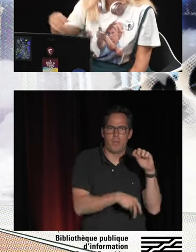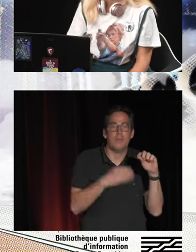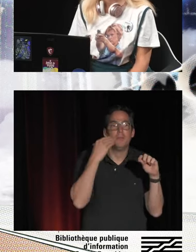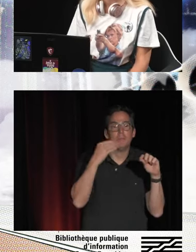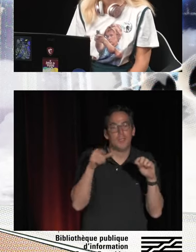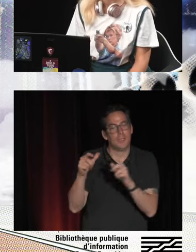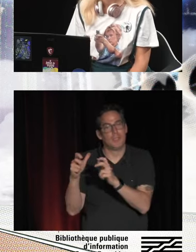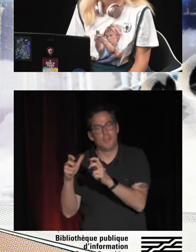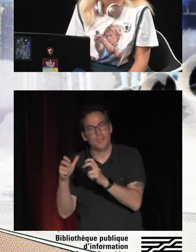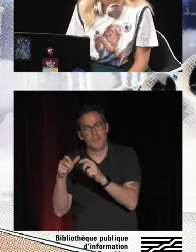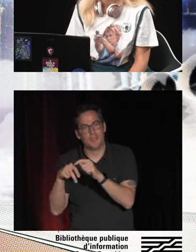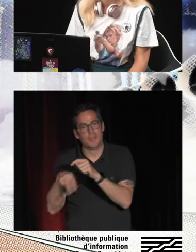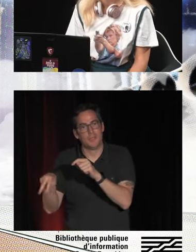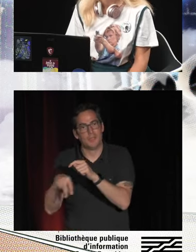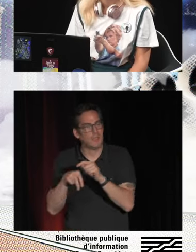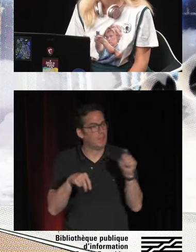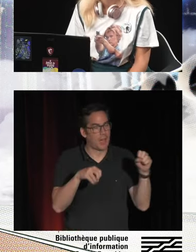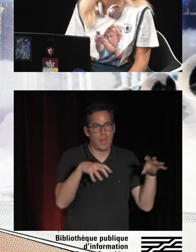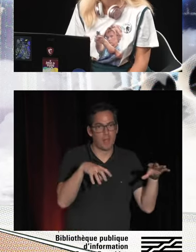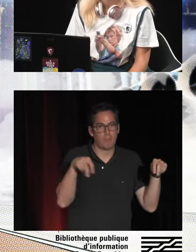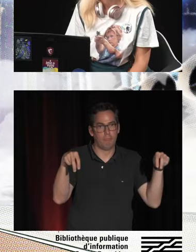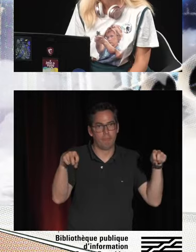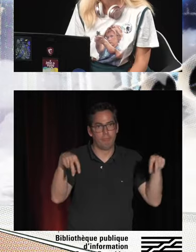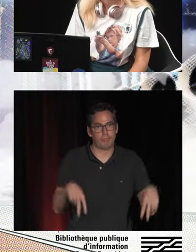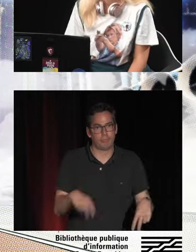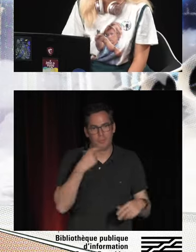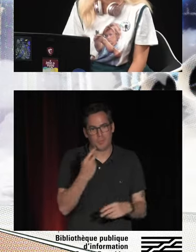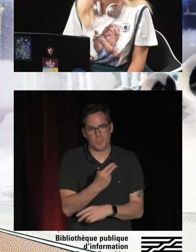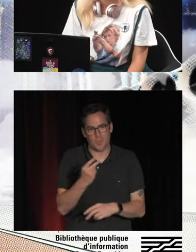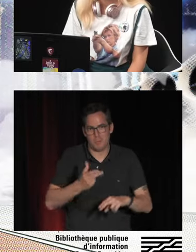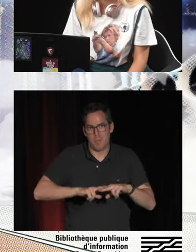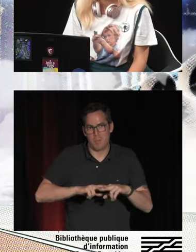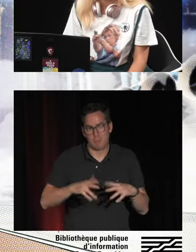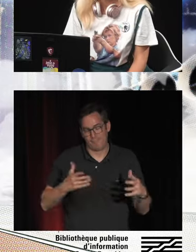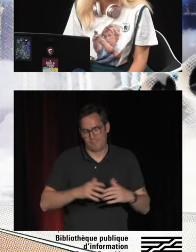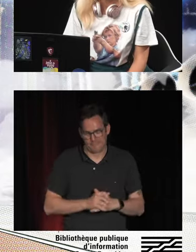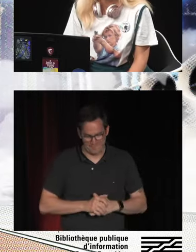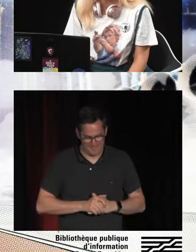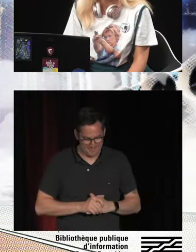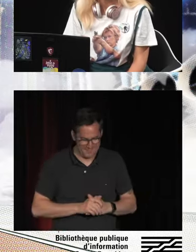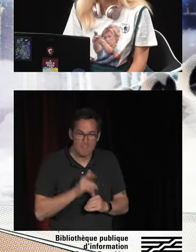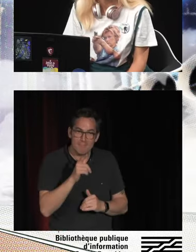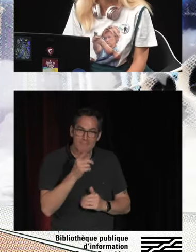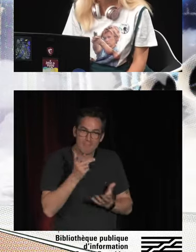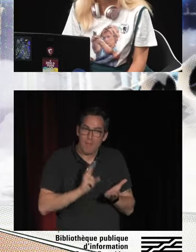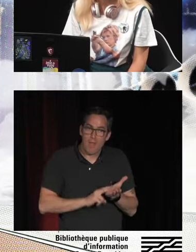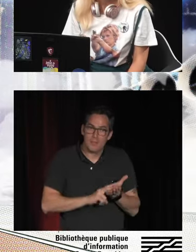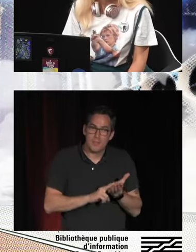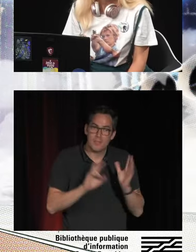en train de faire un mouvement et de te balancer et que Tintin lâche, bah vous mourrez. Voilà. C'est réaliste hein, en même